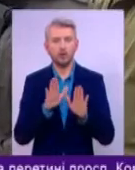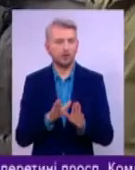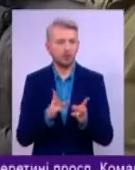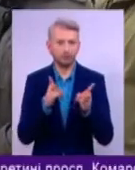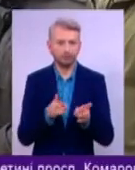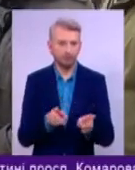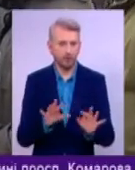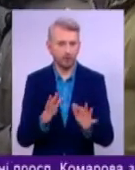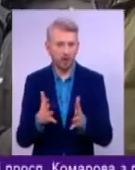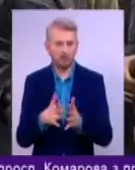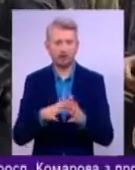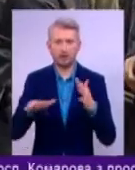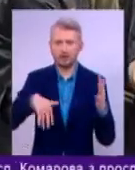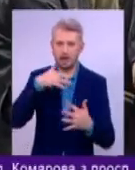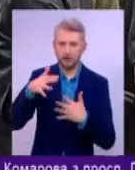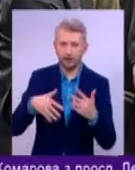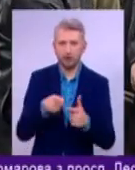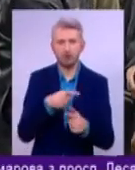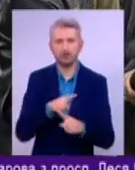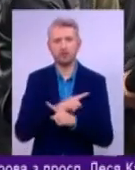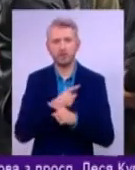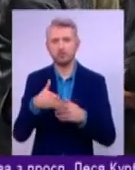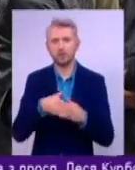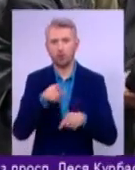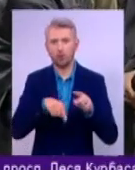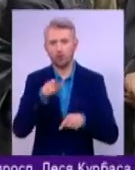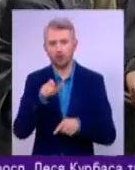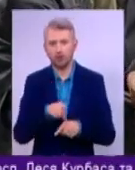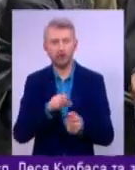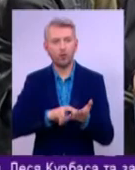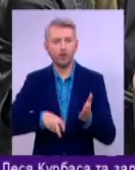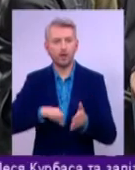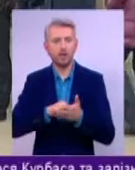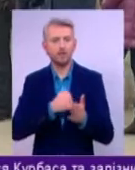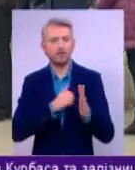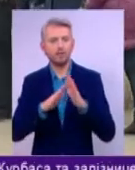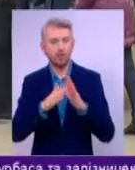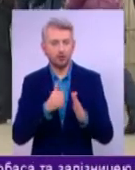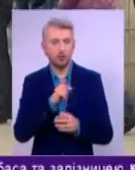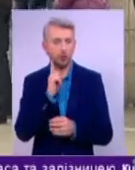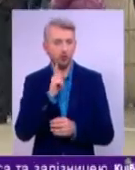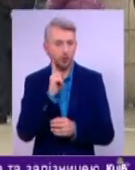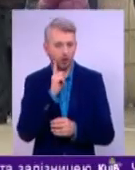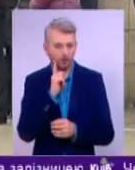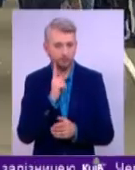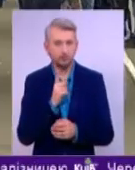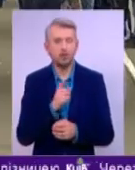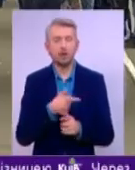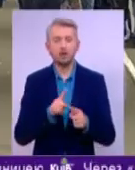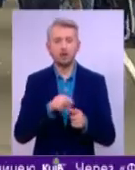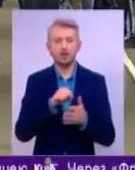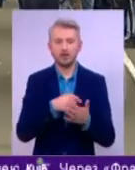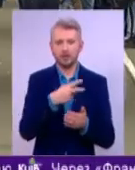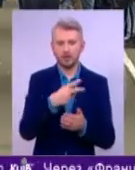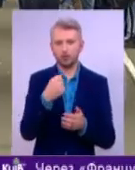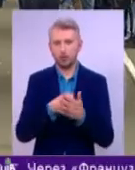форс-мажорні обставини, стихійне лихо чи смерть близького родича. А за ухиляння від призову юнакам призовного віку, нагадуємо, це від 20